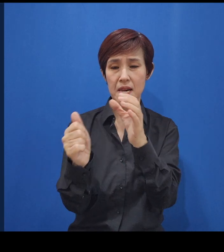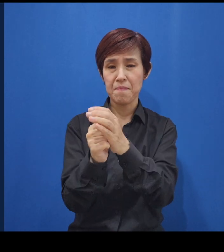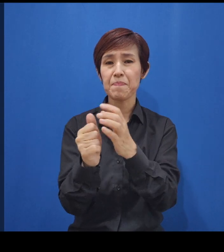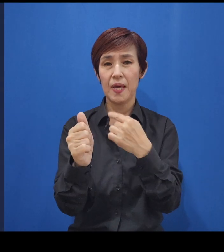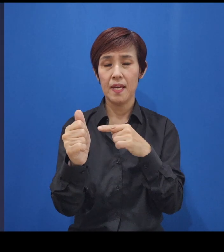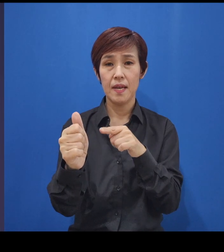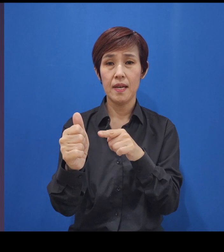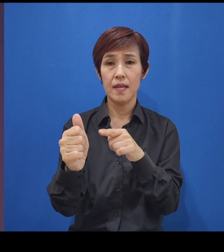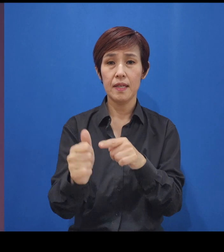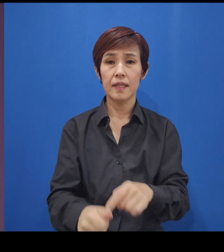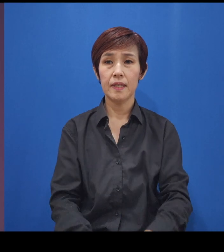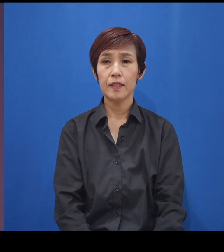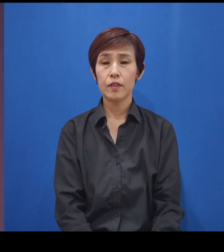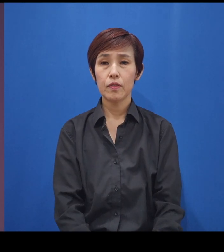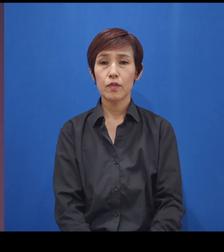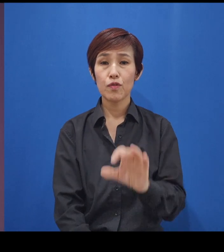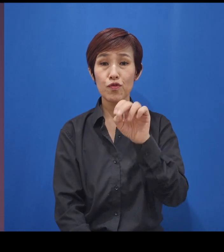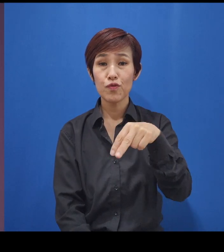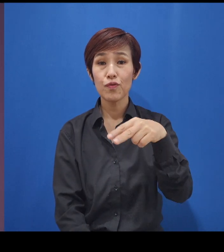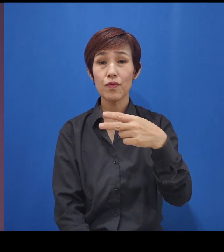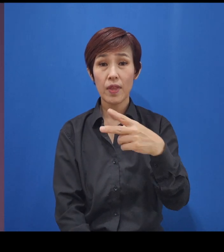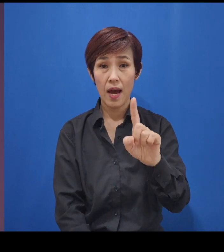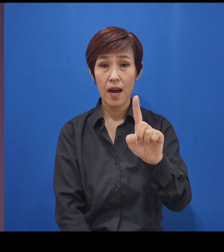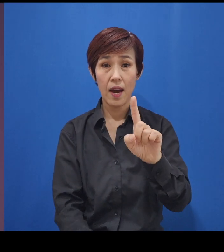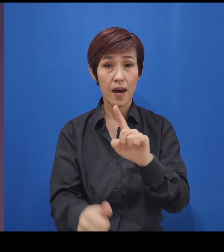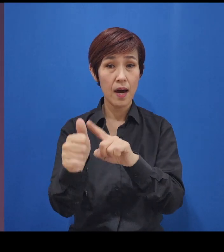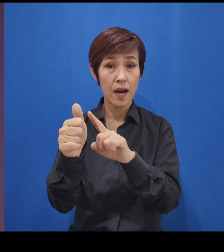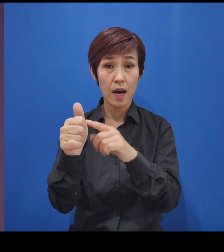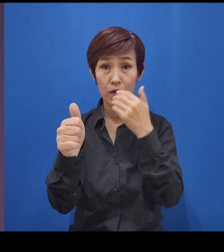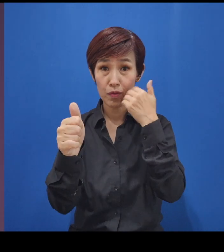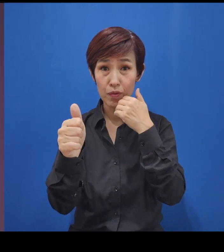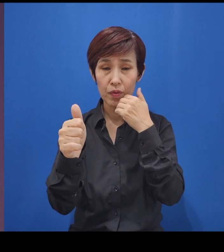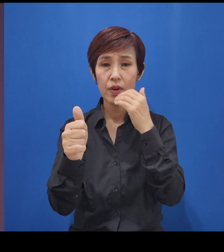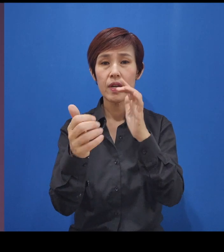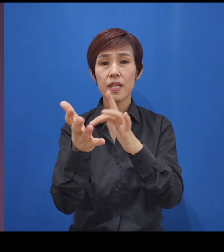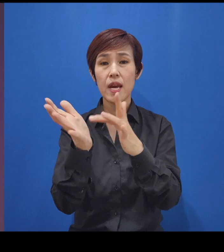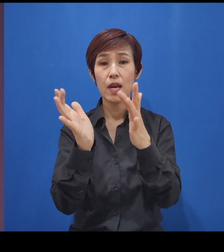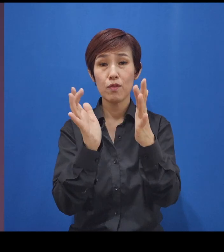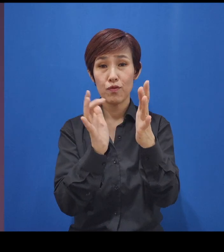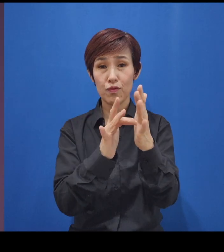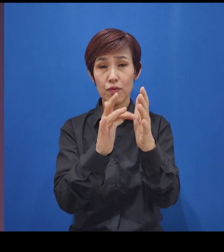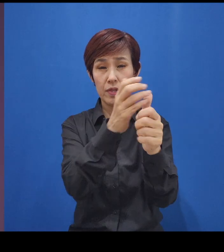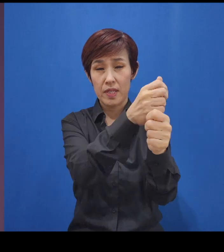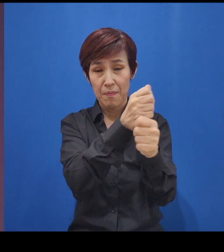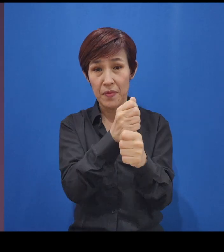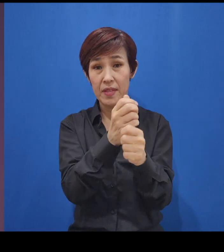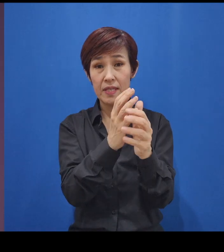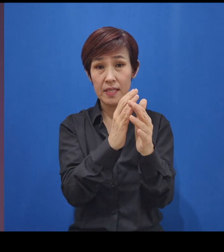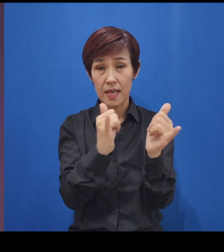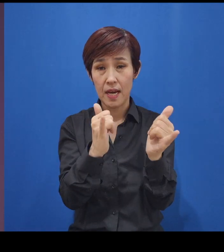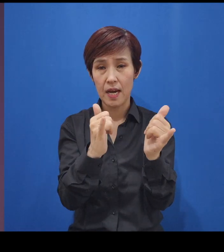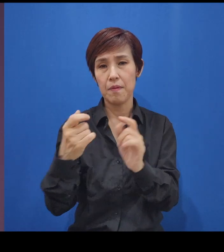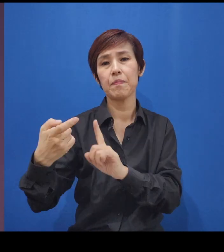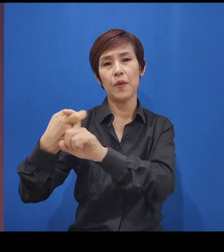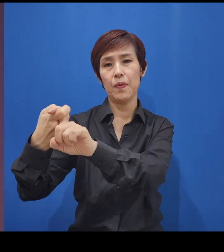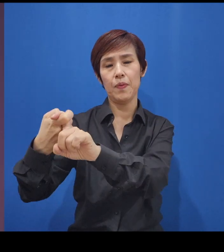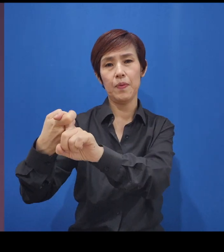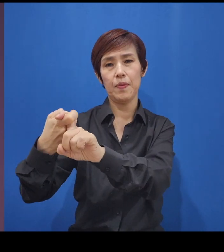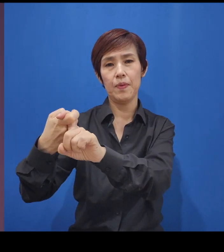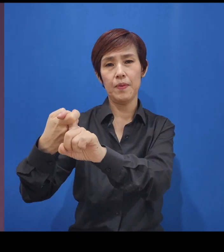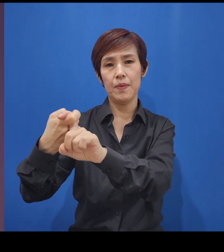자라. 유다를 설명하는데요, 예수 잡는 자들의 길잡이가 됐다.